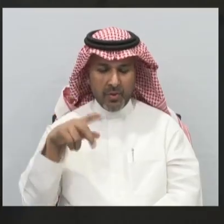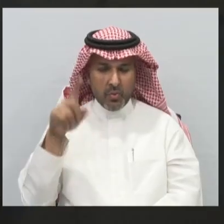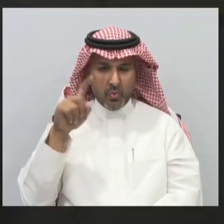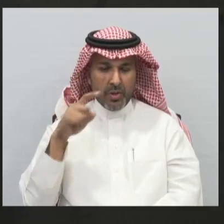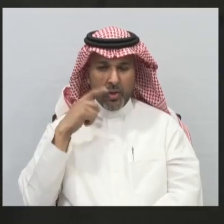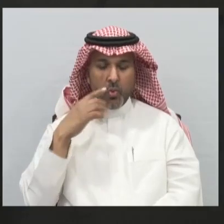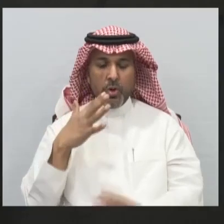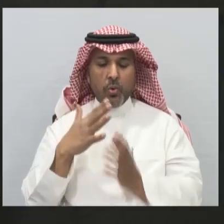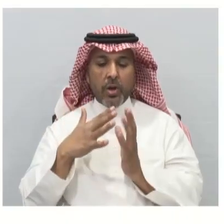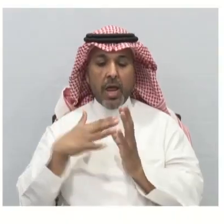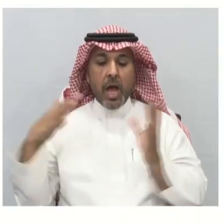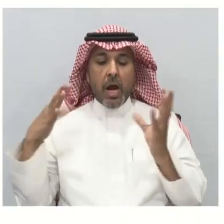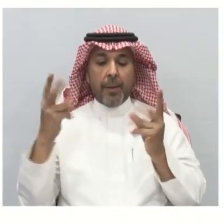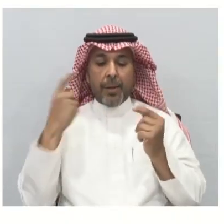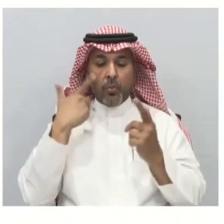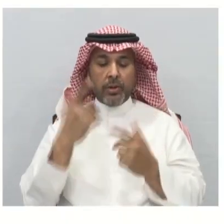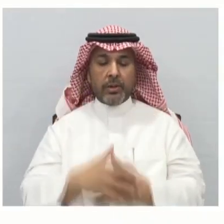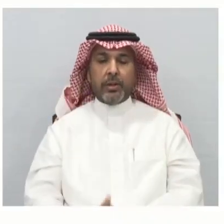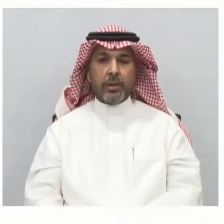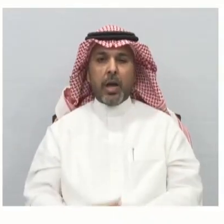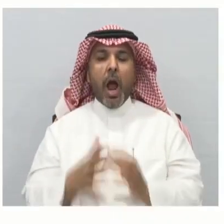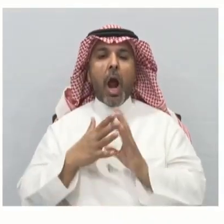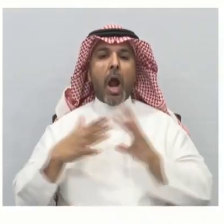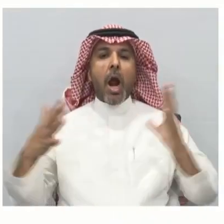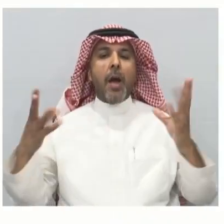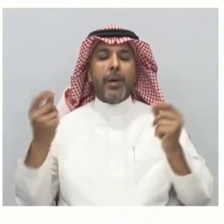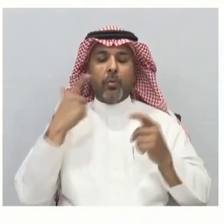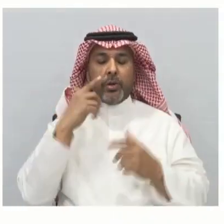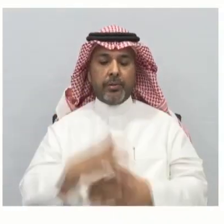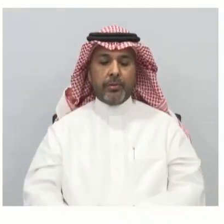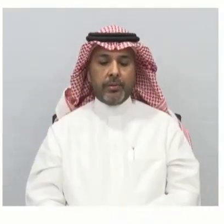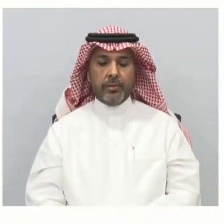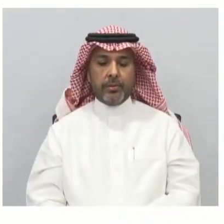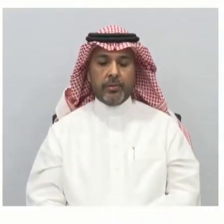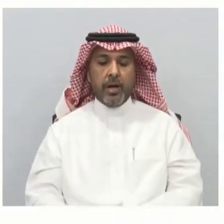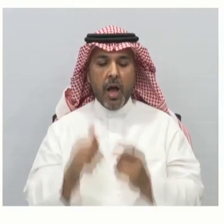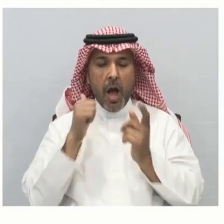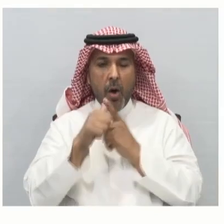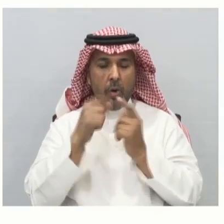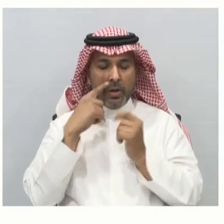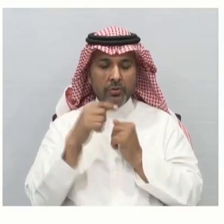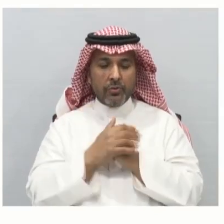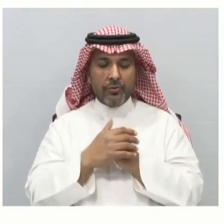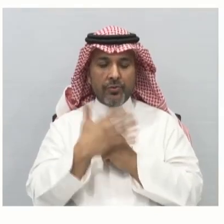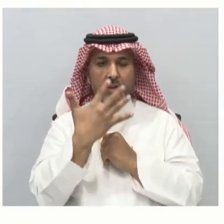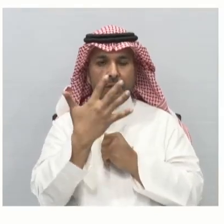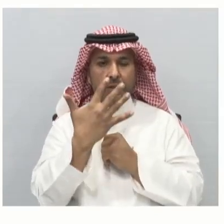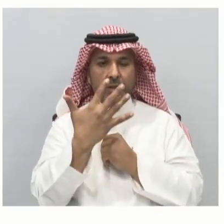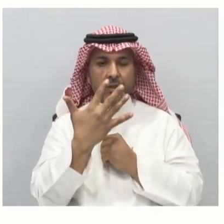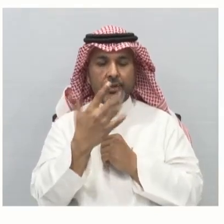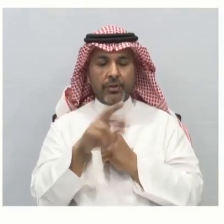طيب اذا جينا الان طبعا الاكبر قيمه راح طبعا اضع العدد الاول 11 وخمسه اعشار